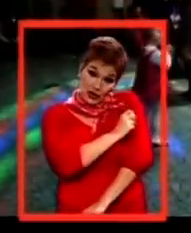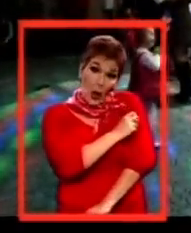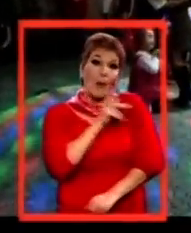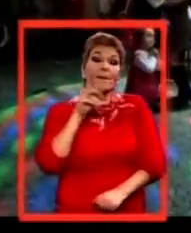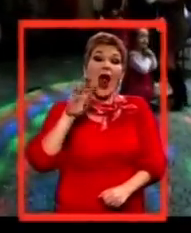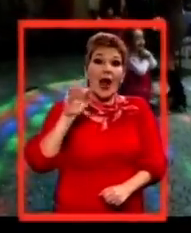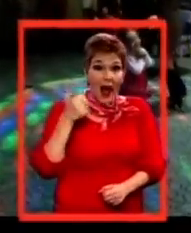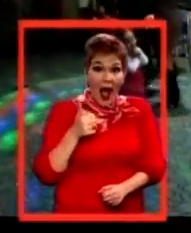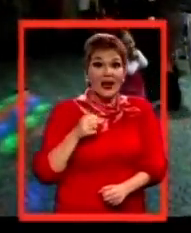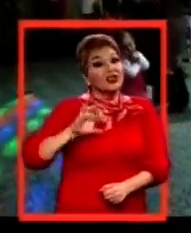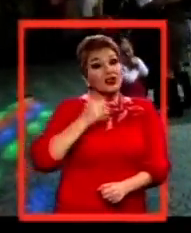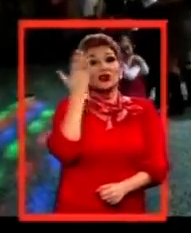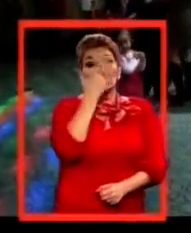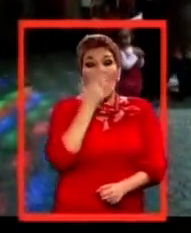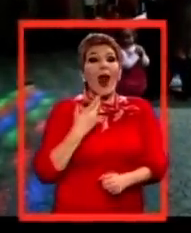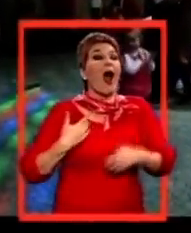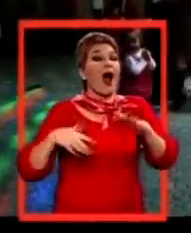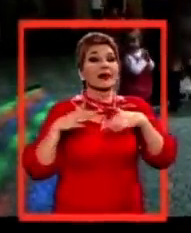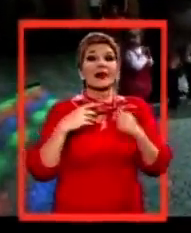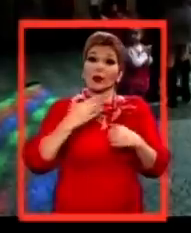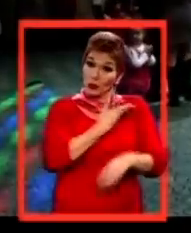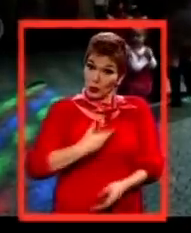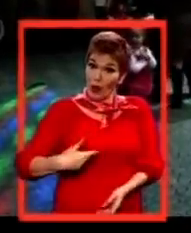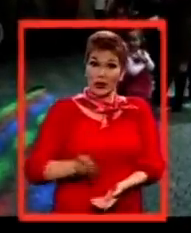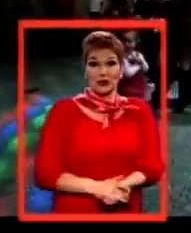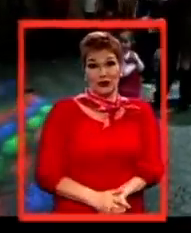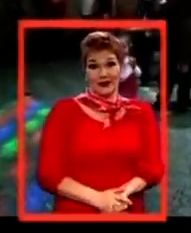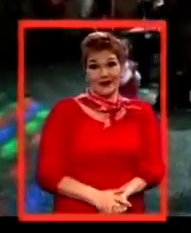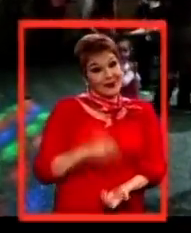Lucian Blaga și de la Școala de Artă din București.